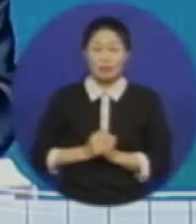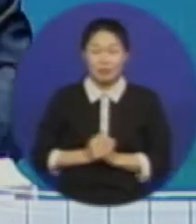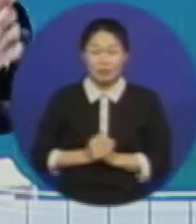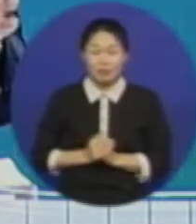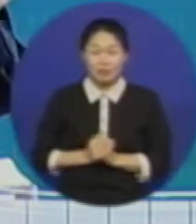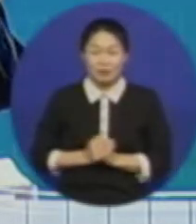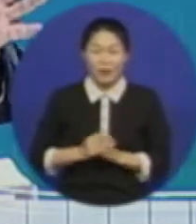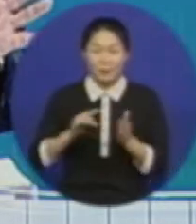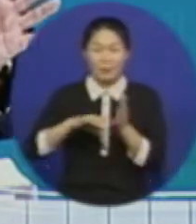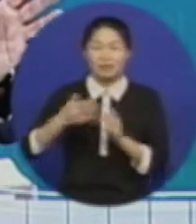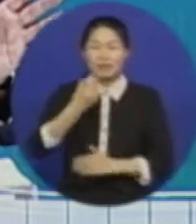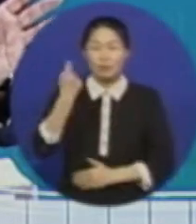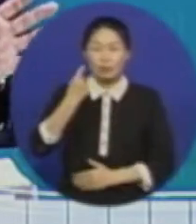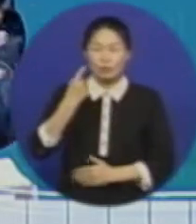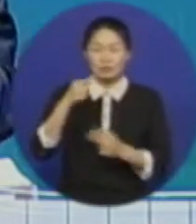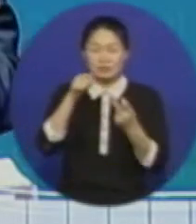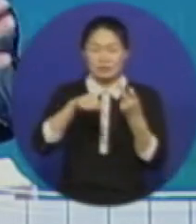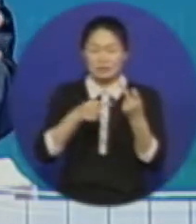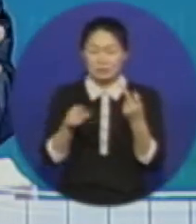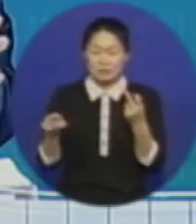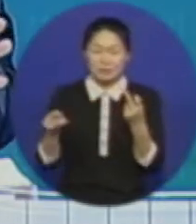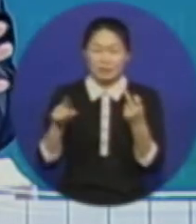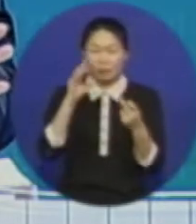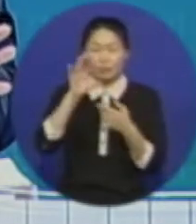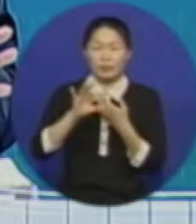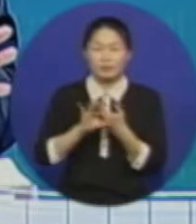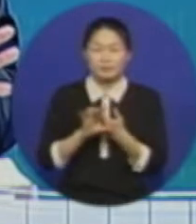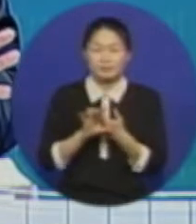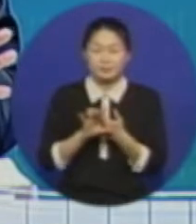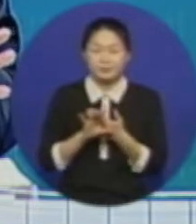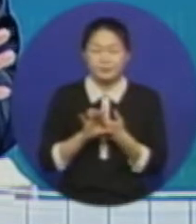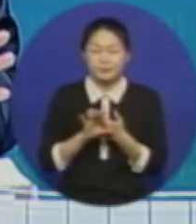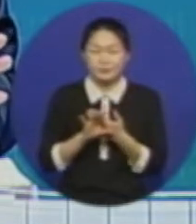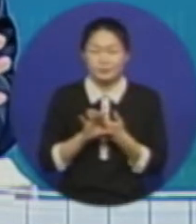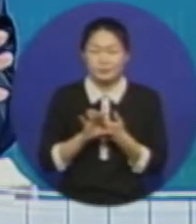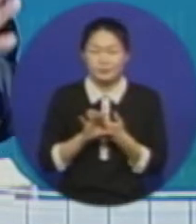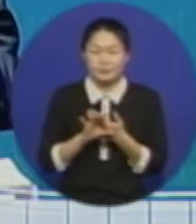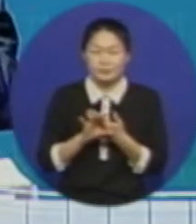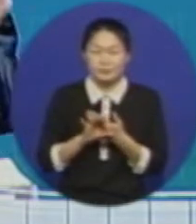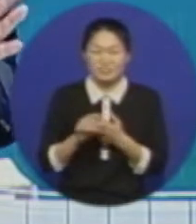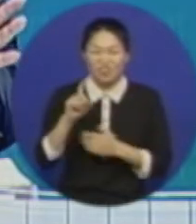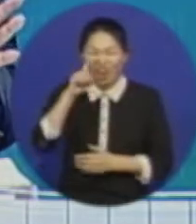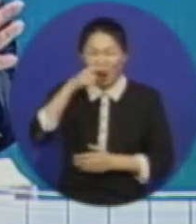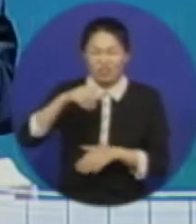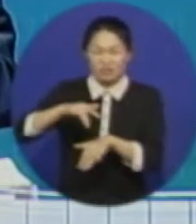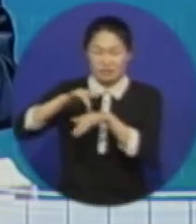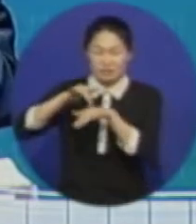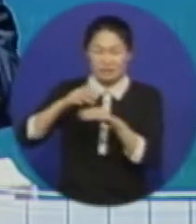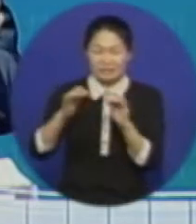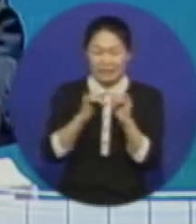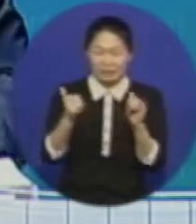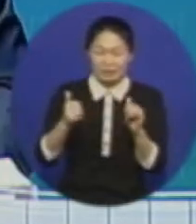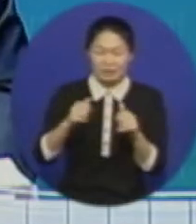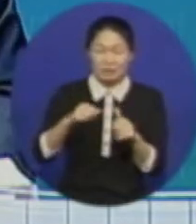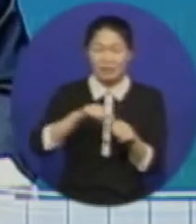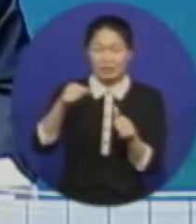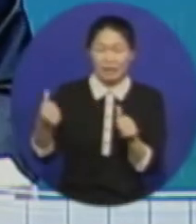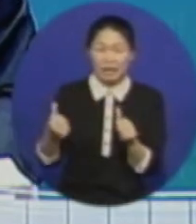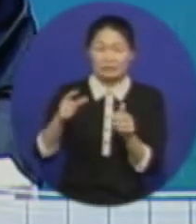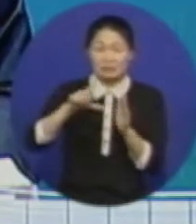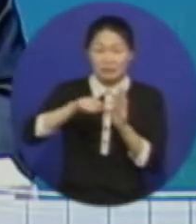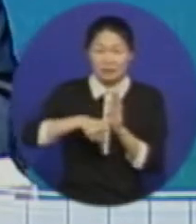마태복음 12장 43절 부터 4 15절 말씀을 보세요 더러운 귀신이 사람에게서 나갔을 때에